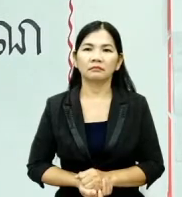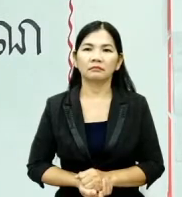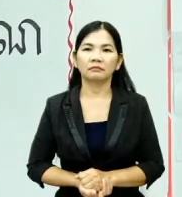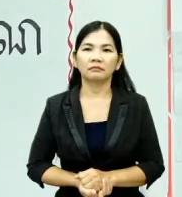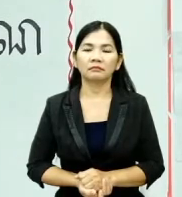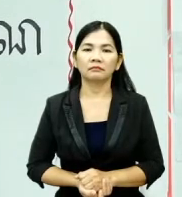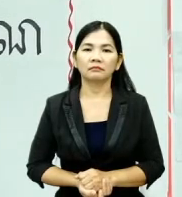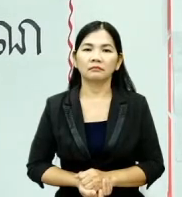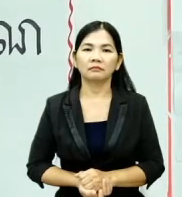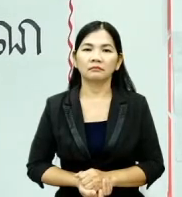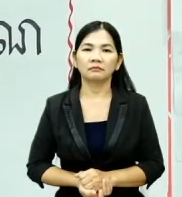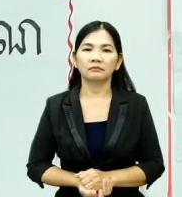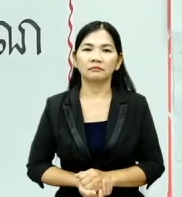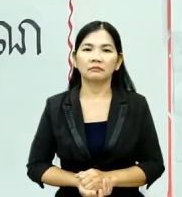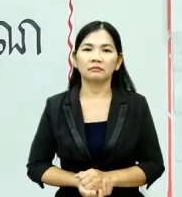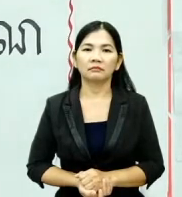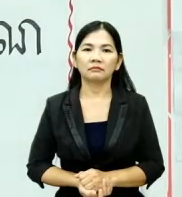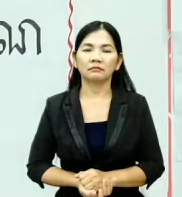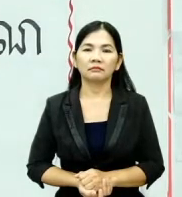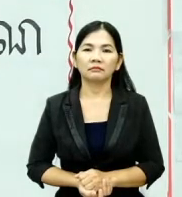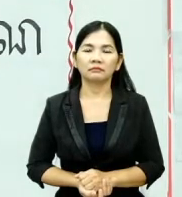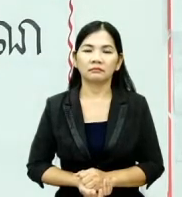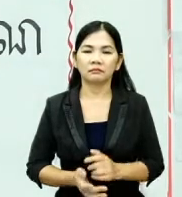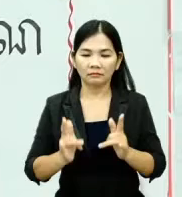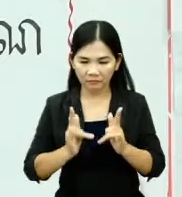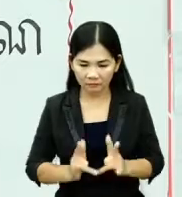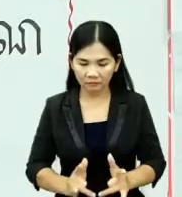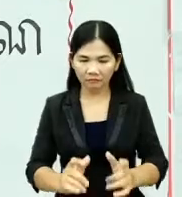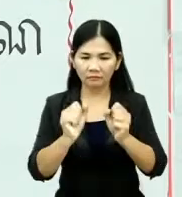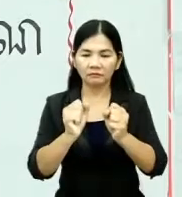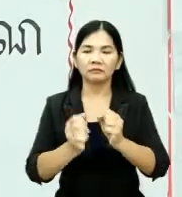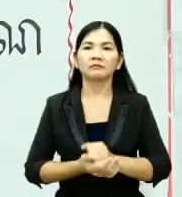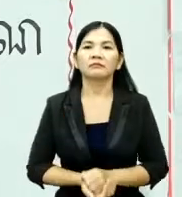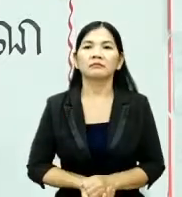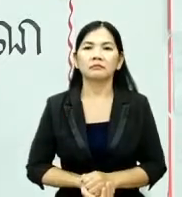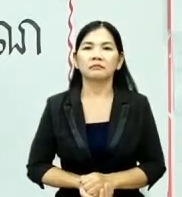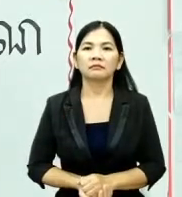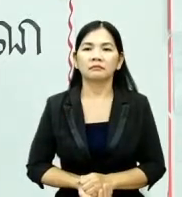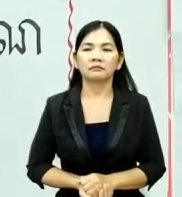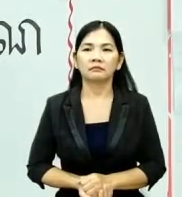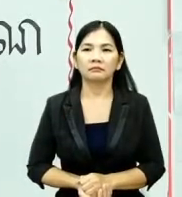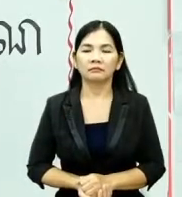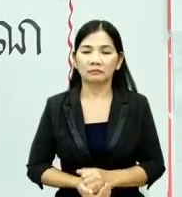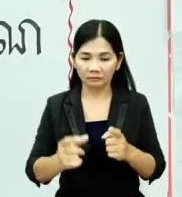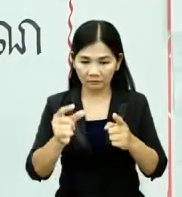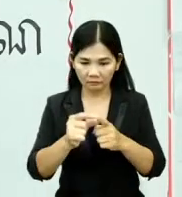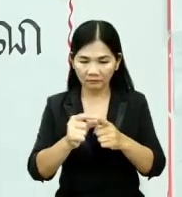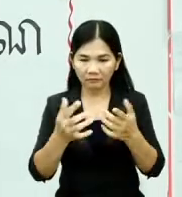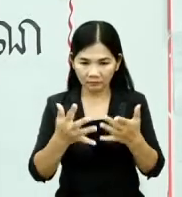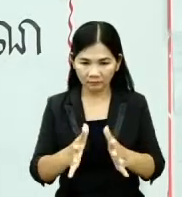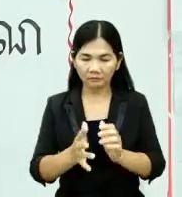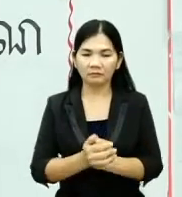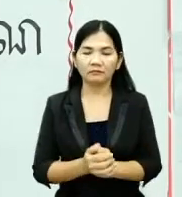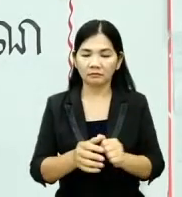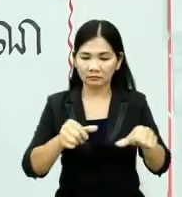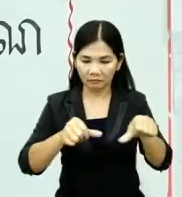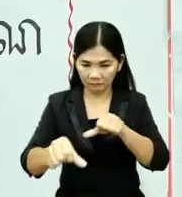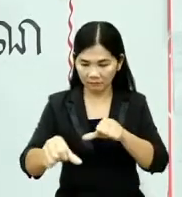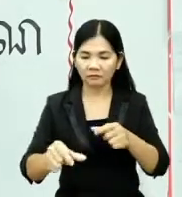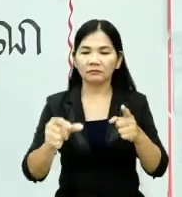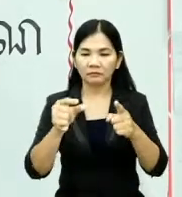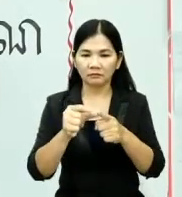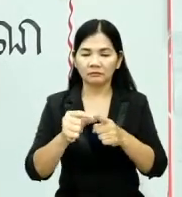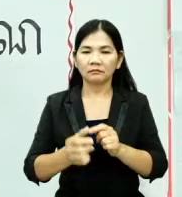chà bị prang prang chà chắc ban bị prang prang ha ơi tao chắc bận to từ mơ bị